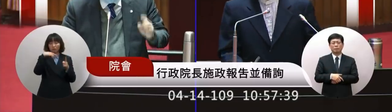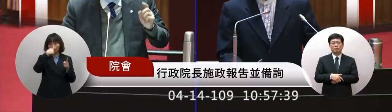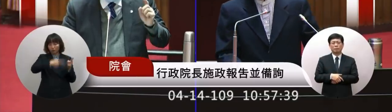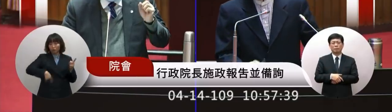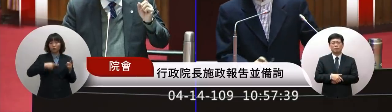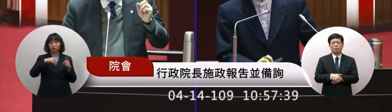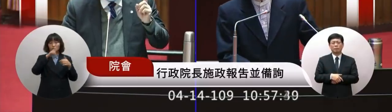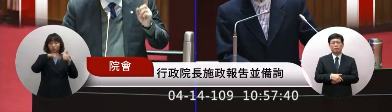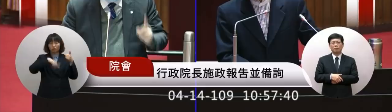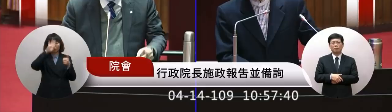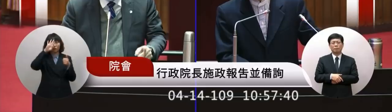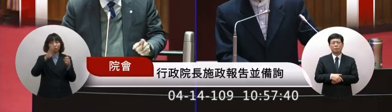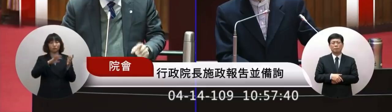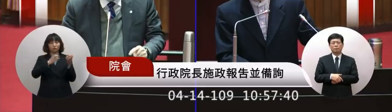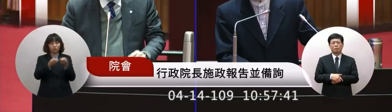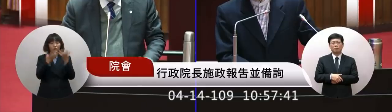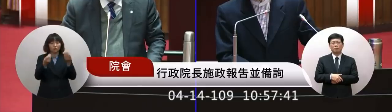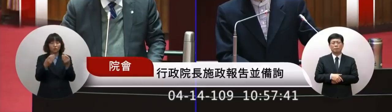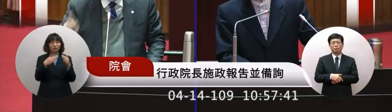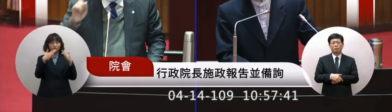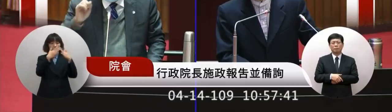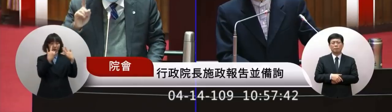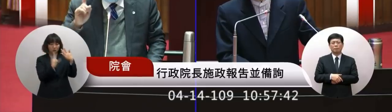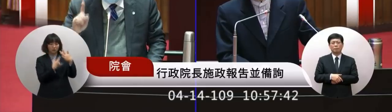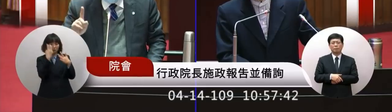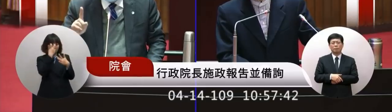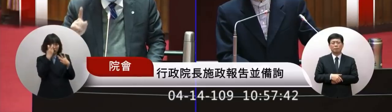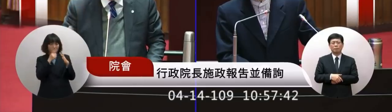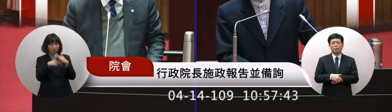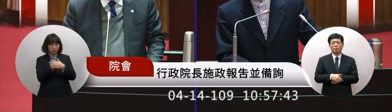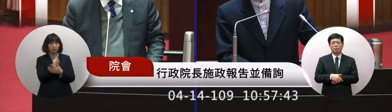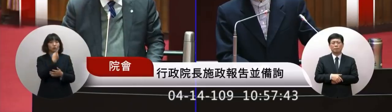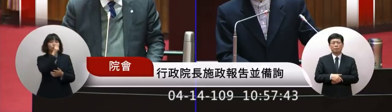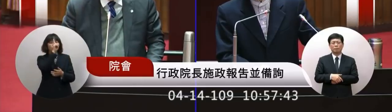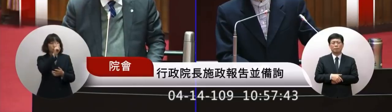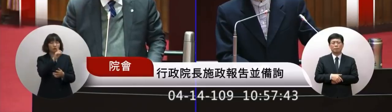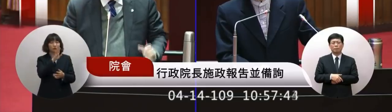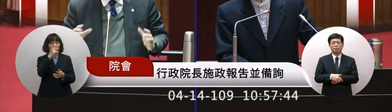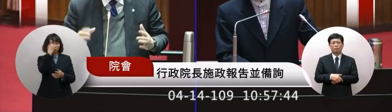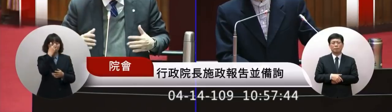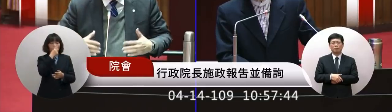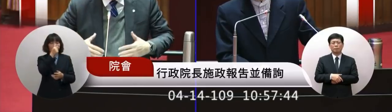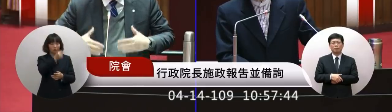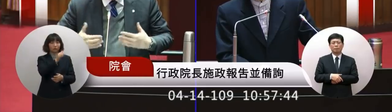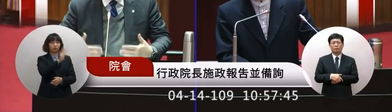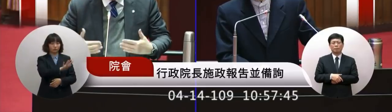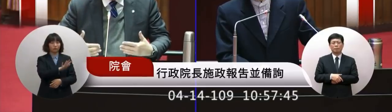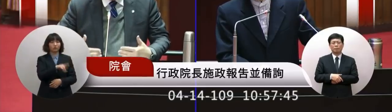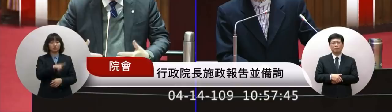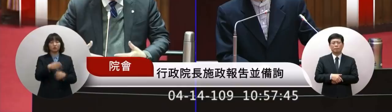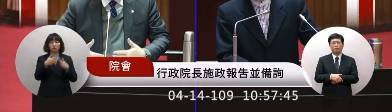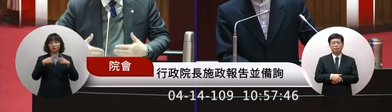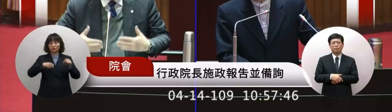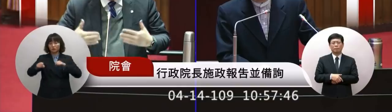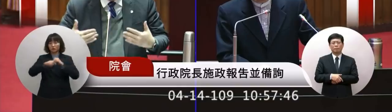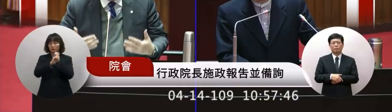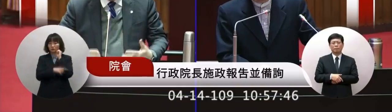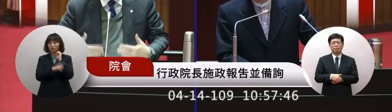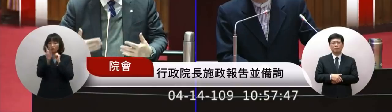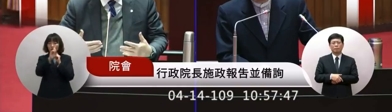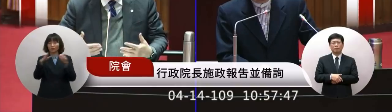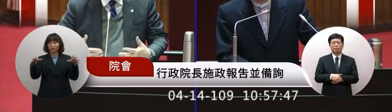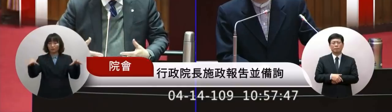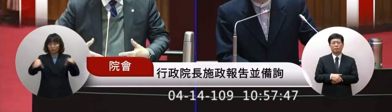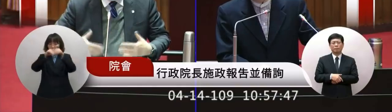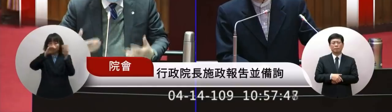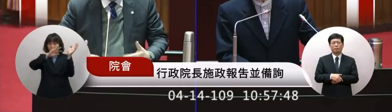的，我们在居家检疫的过程中只有1位是阳性，所以我们必须要采取的措施是看整个的